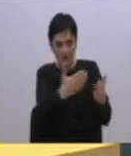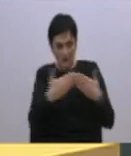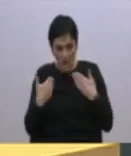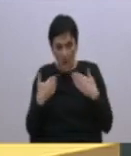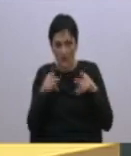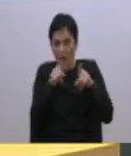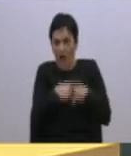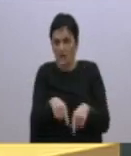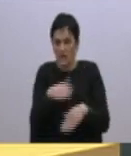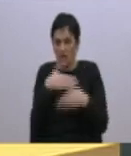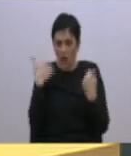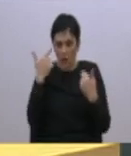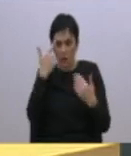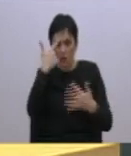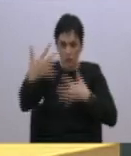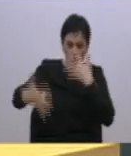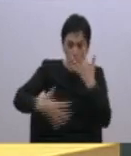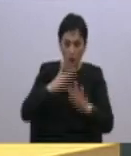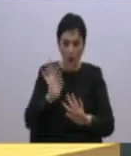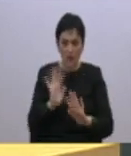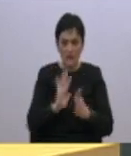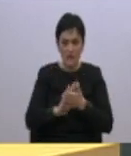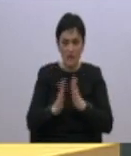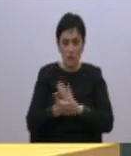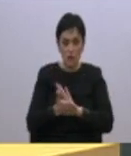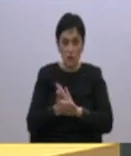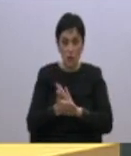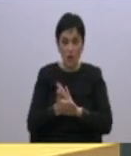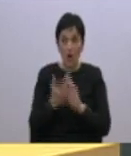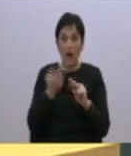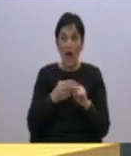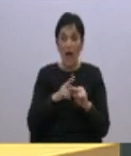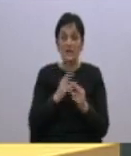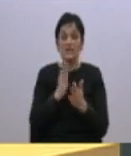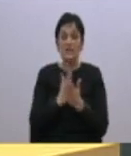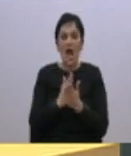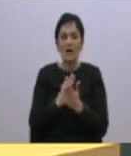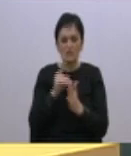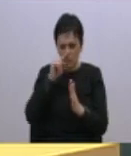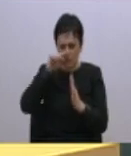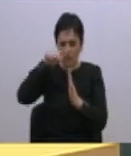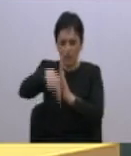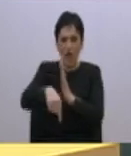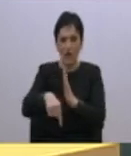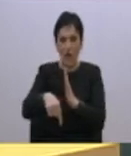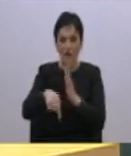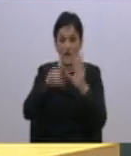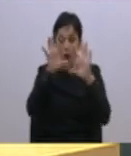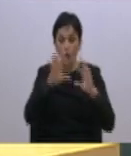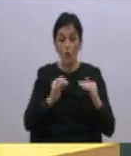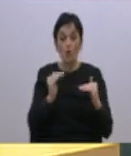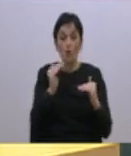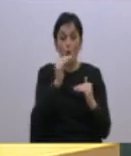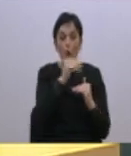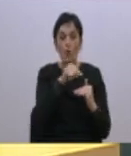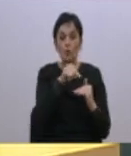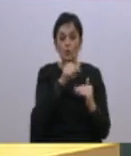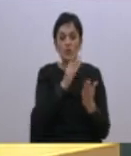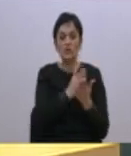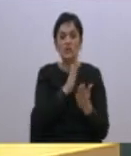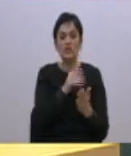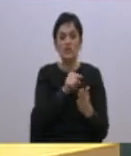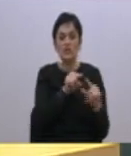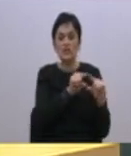ასეთი რაღაცეები ნუ აგვირევთ სიტუაციას იმიტომ რომ ეს არის ჩარევა და თავისთავად კონსტიტუციამ ასეთი დანაწესი